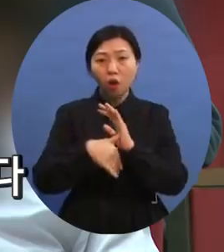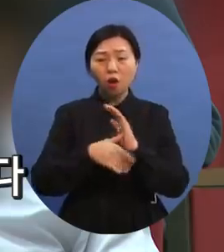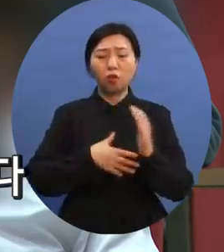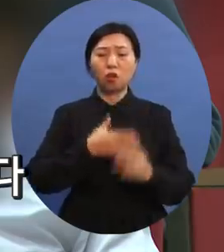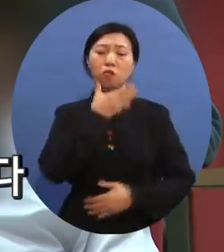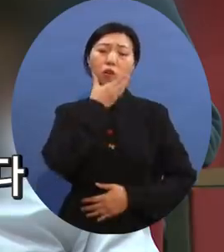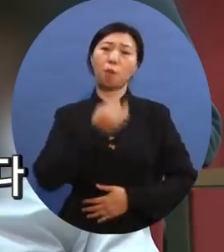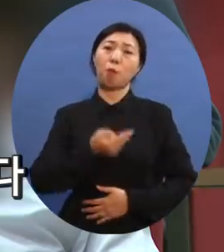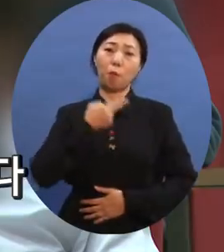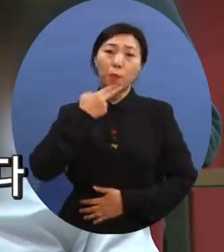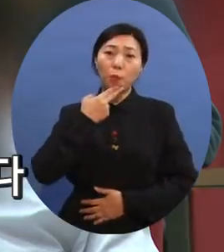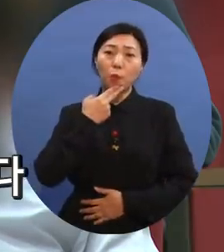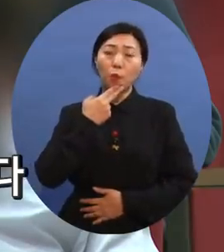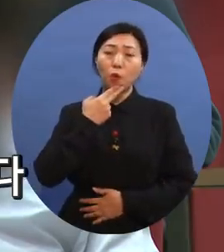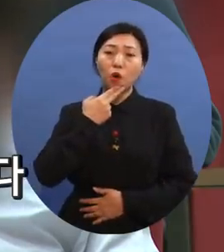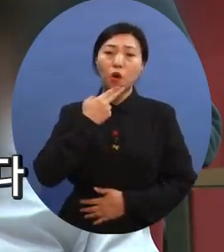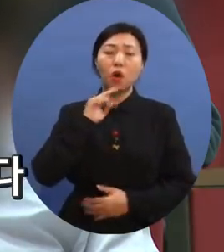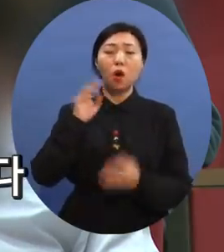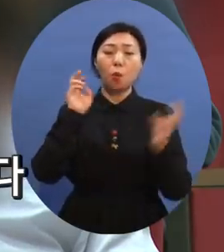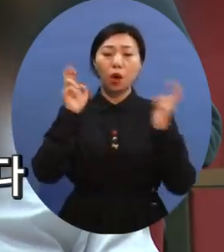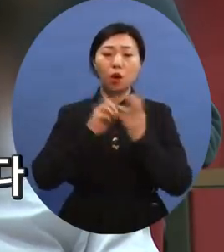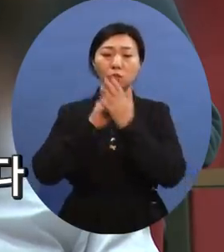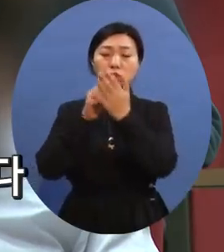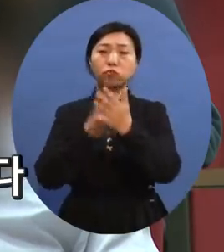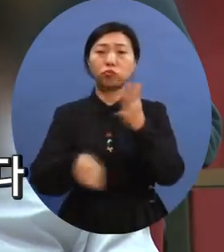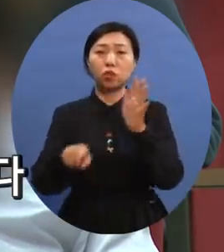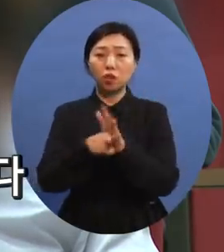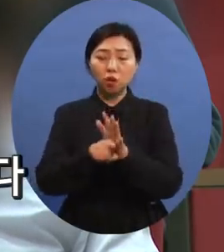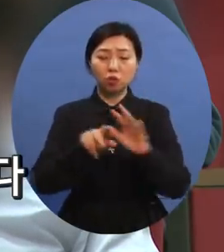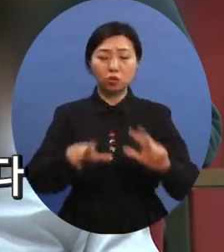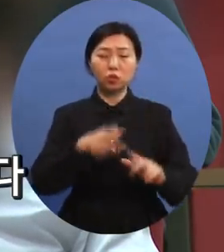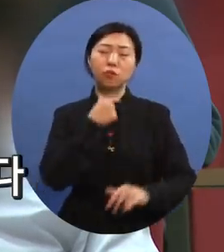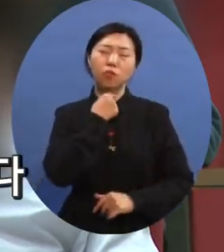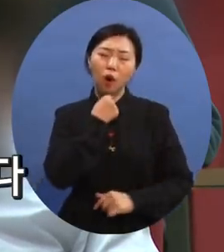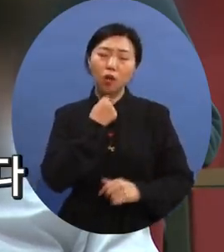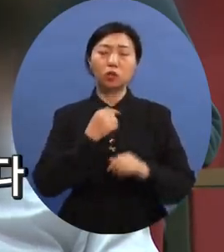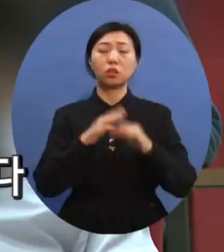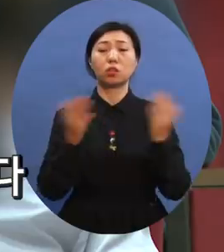또 다른 미래를 위해 현재 하고 싶은 것들을 포기하고 있습니다.